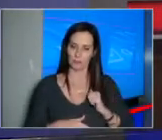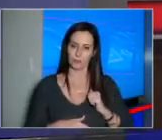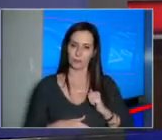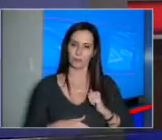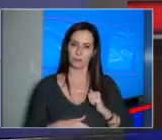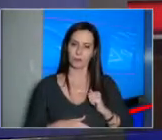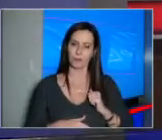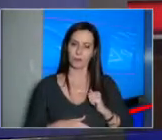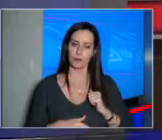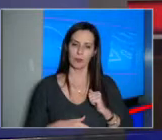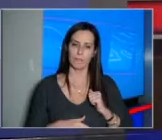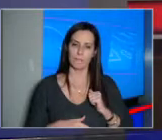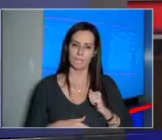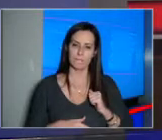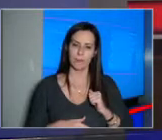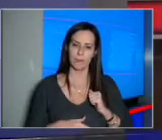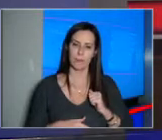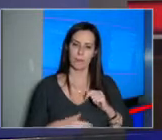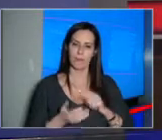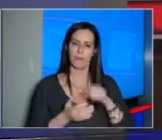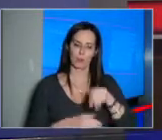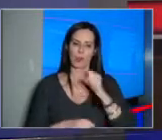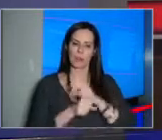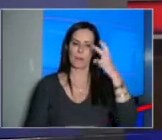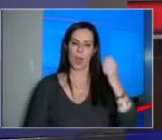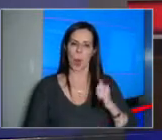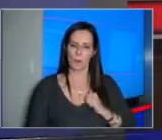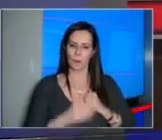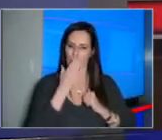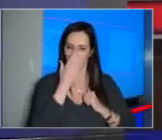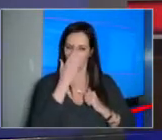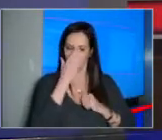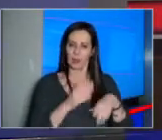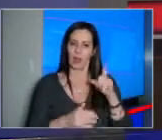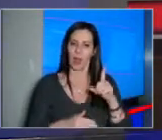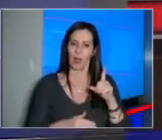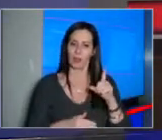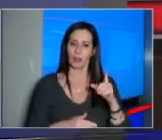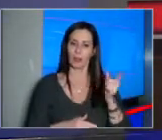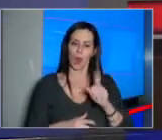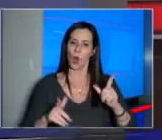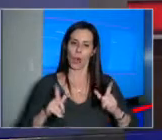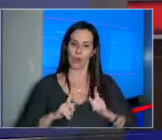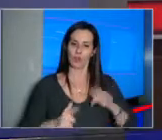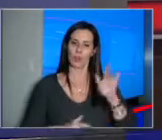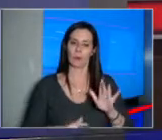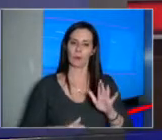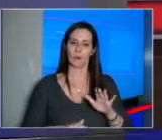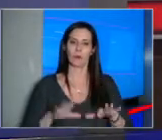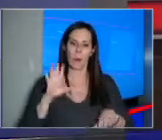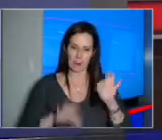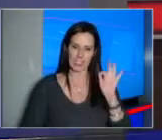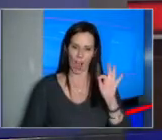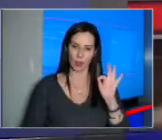הסדיר ונקראו לשרת במילואים. אז אכן, לא חיכינו שיתבעו.